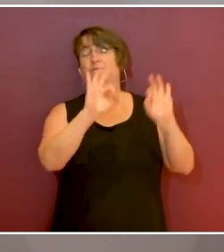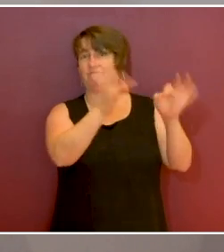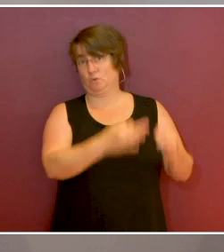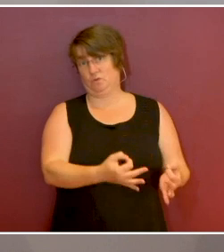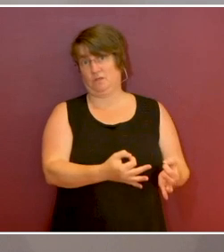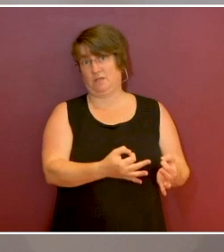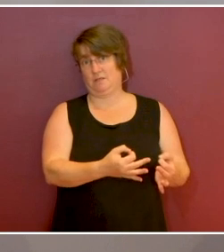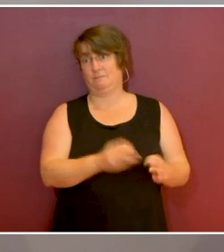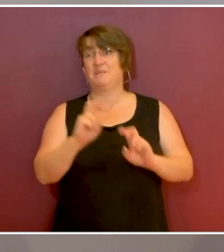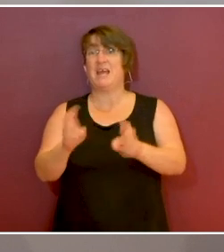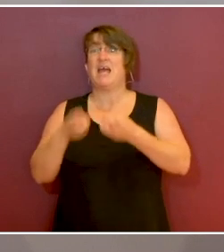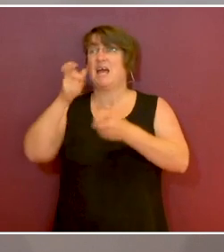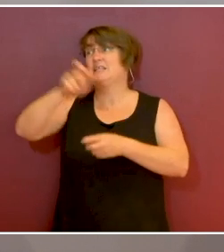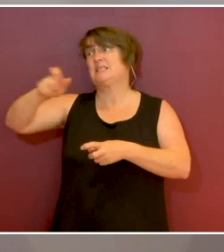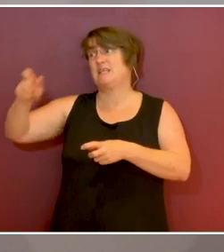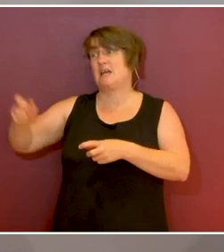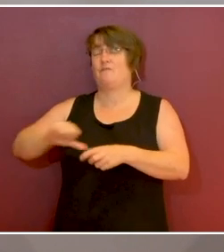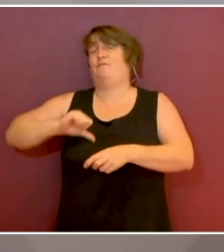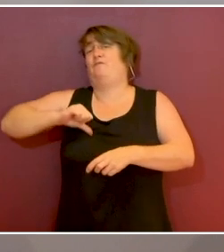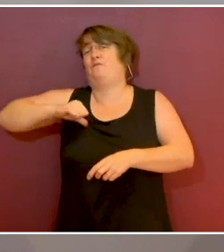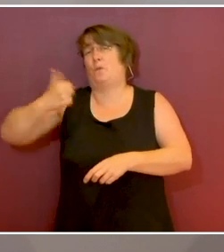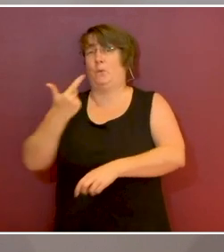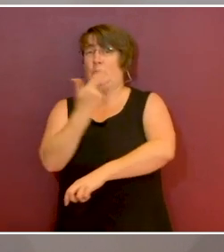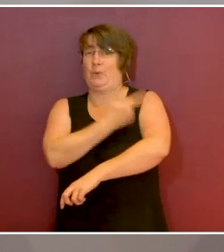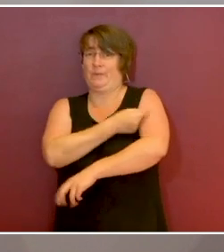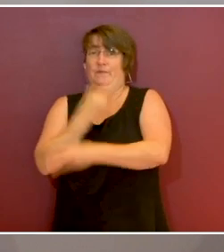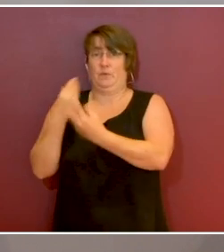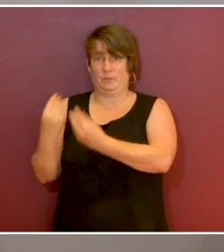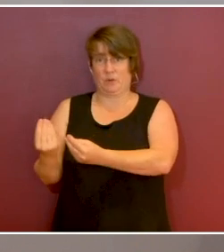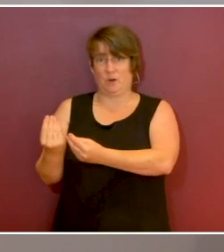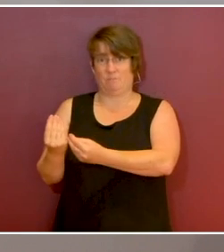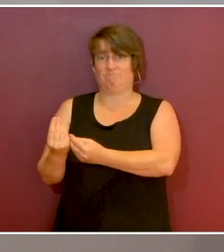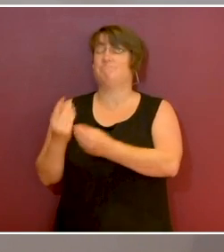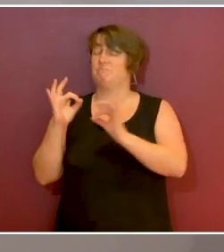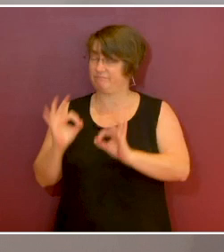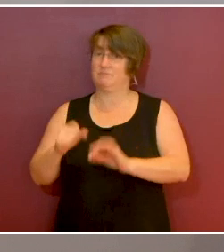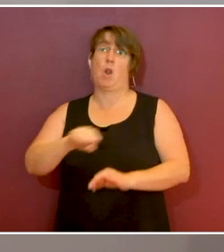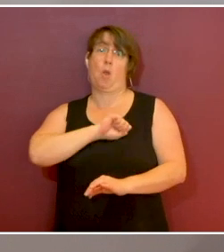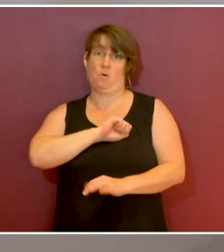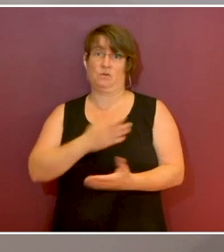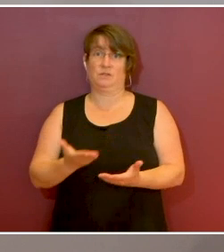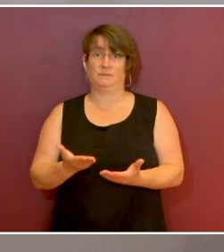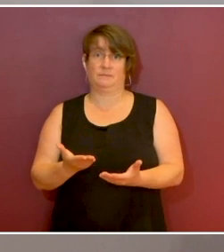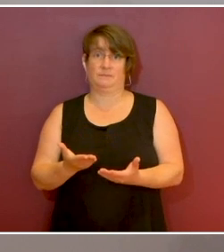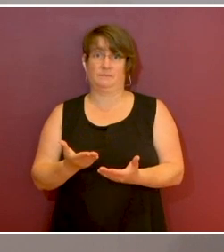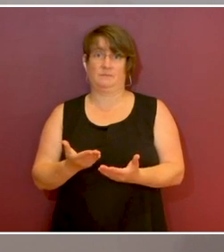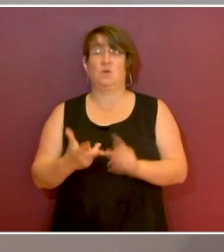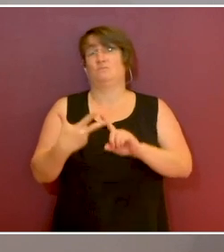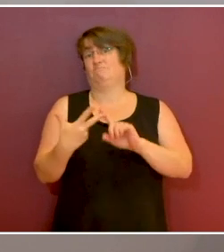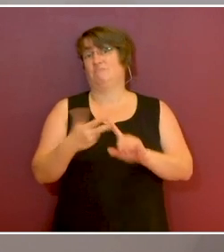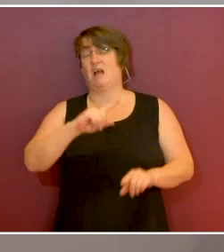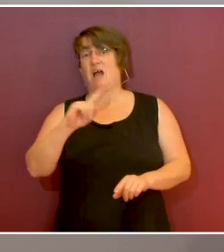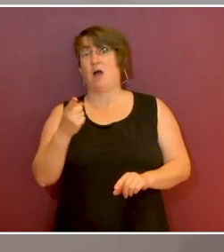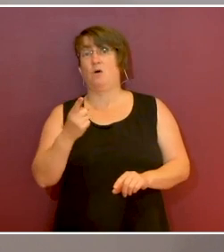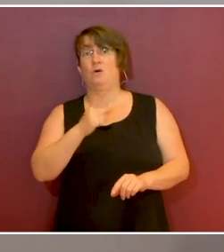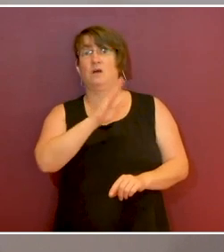Impfen der Erzieherinnen und Erzieher sich sehr gelohnt hat und dass Kinder untereinander